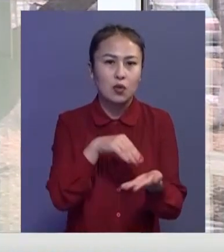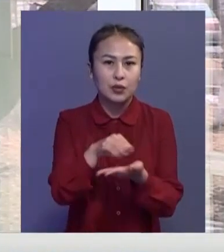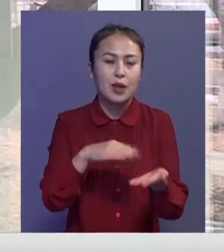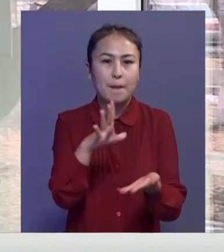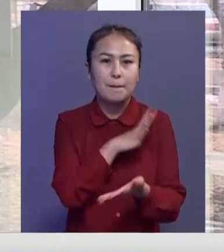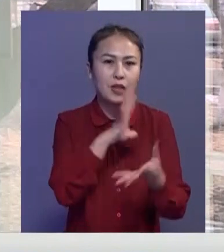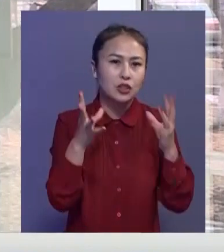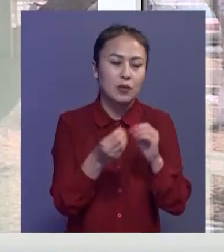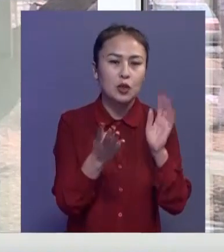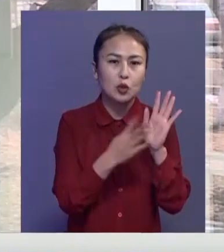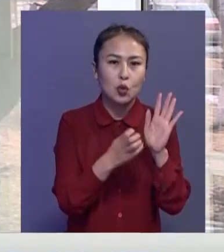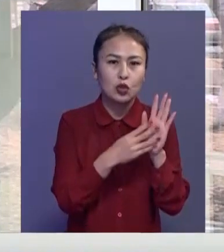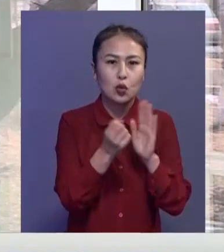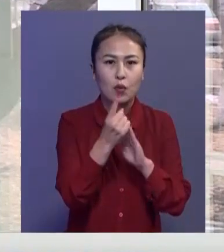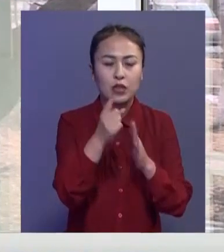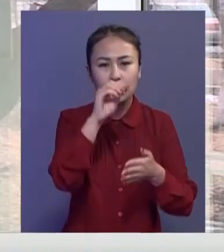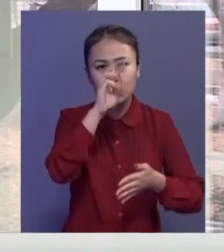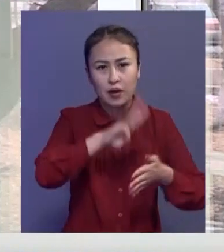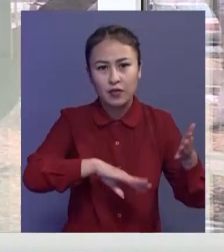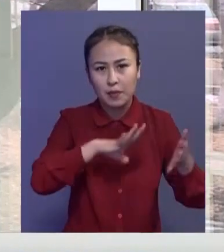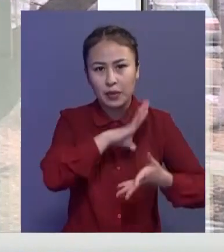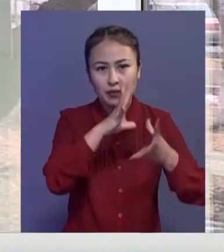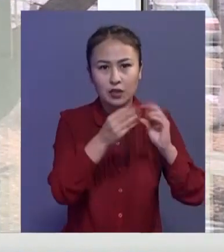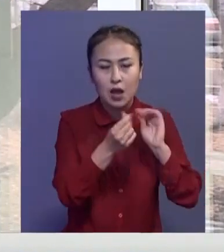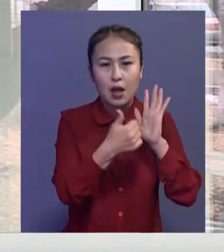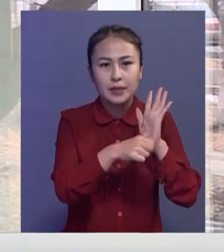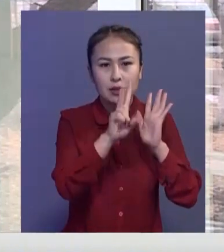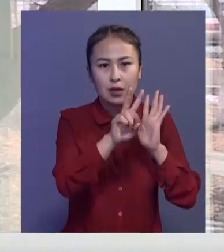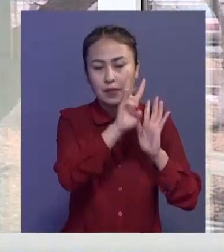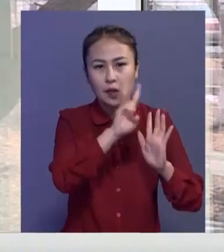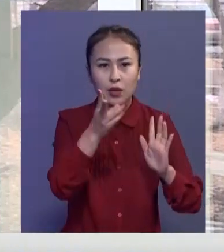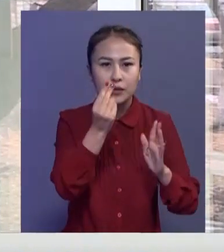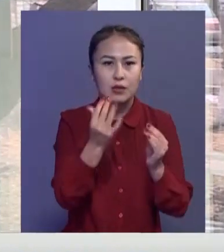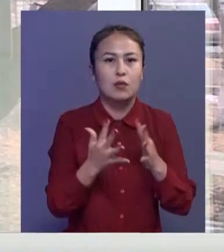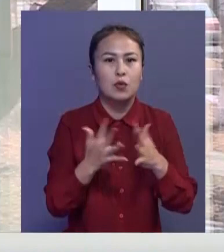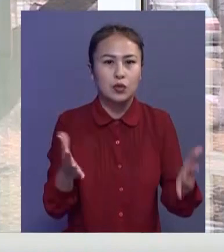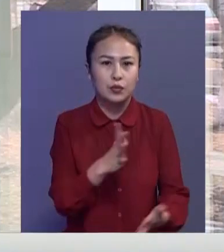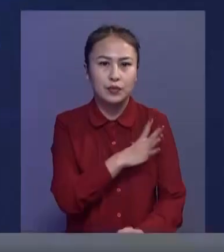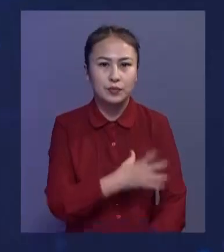Жалпы саны 911 айыппұл салдық. Оның құны 62 миллион теңгеден асады.